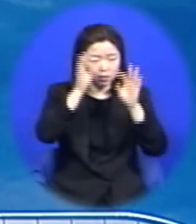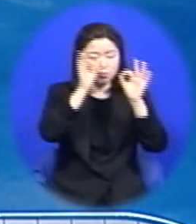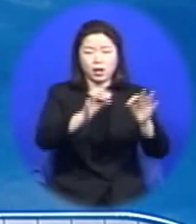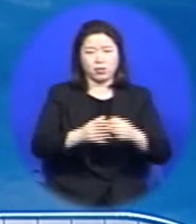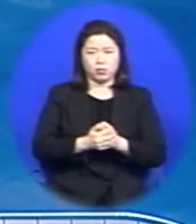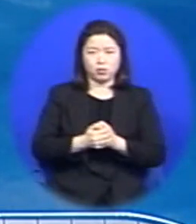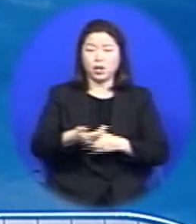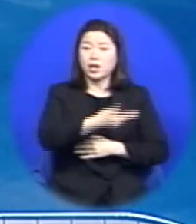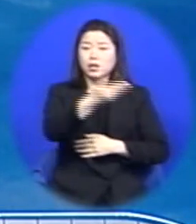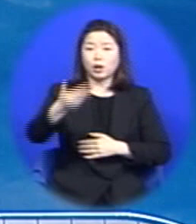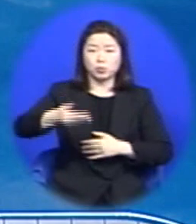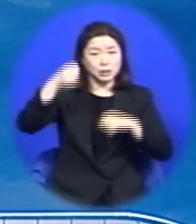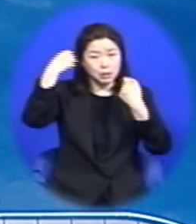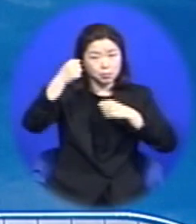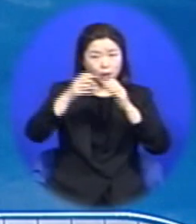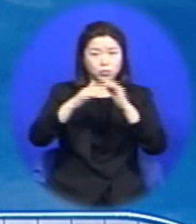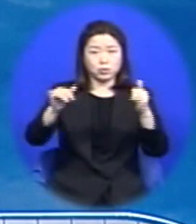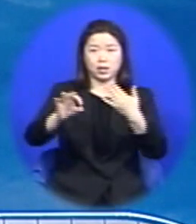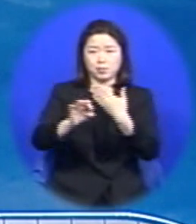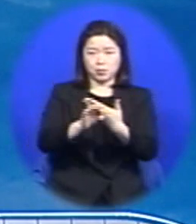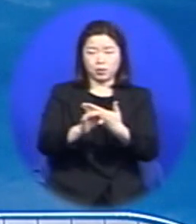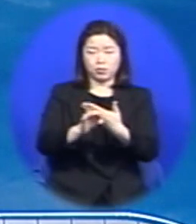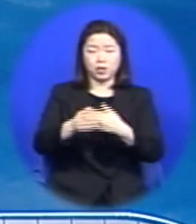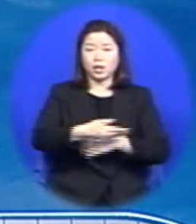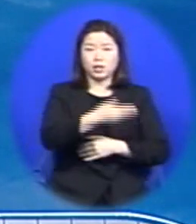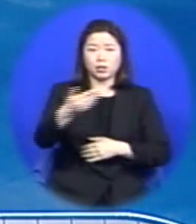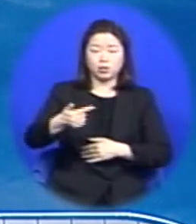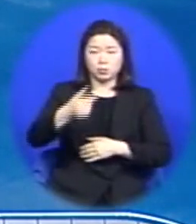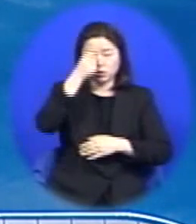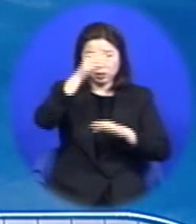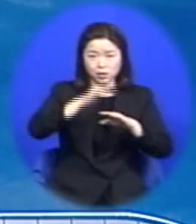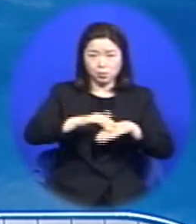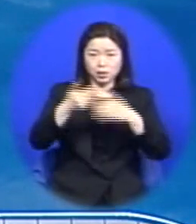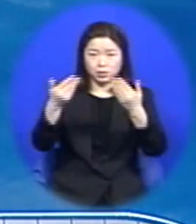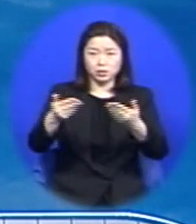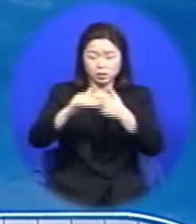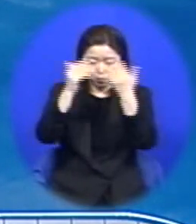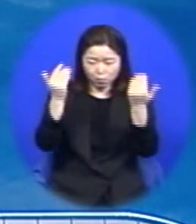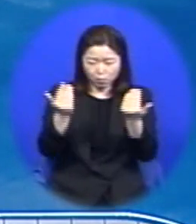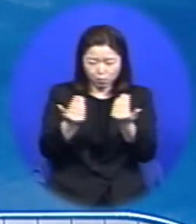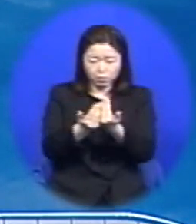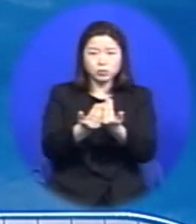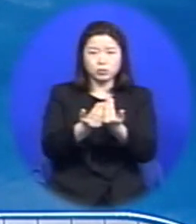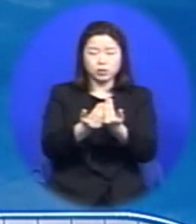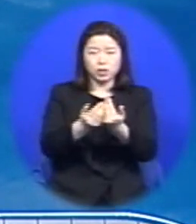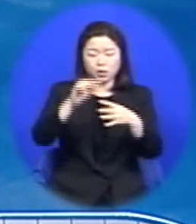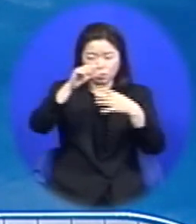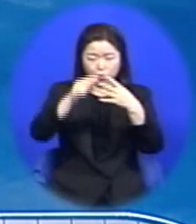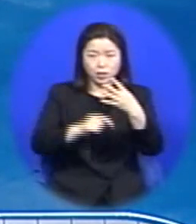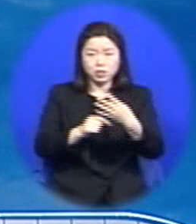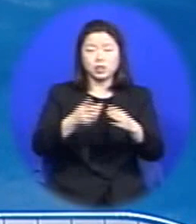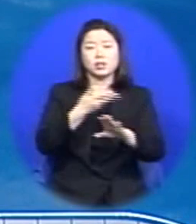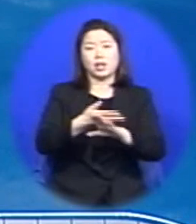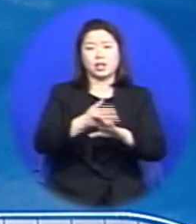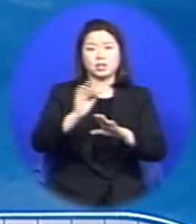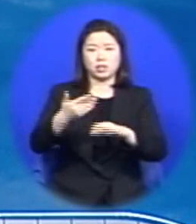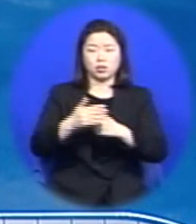여러분이 배우라면 여러분 예배 드리는 모든 게 다 달라집니다.